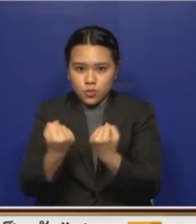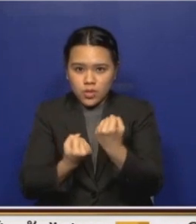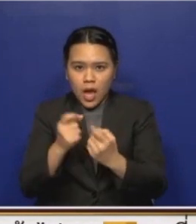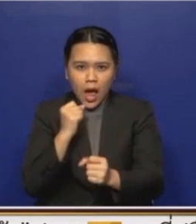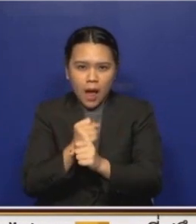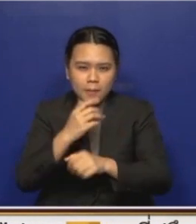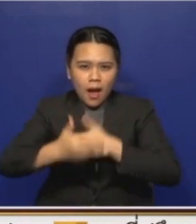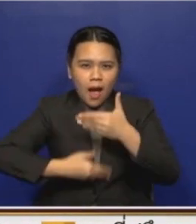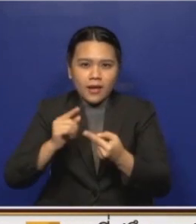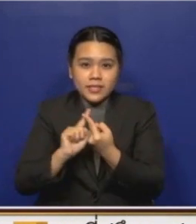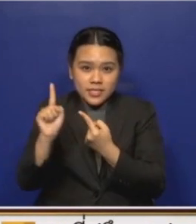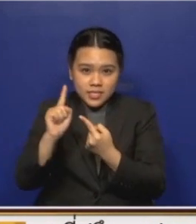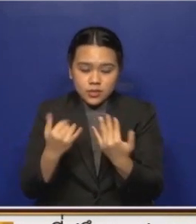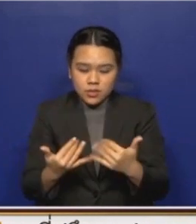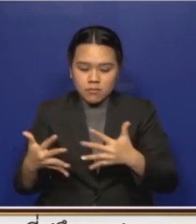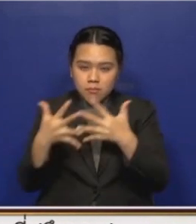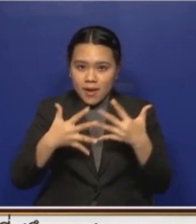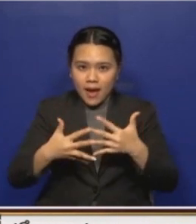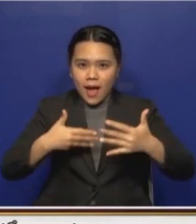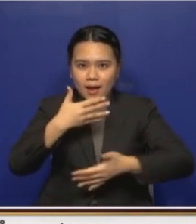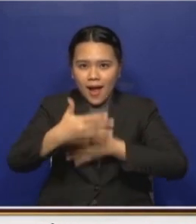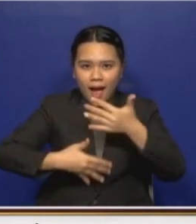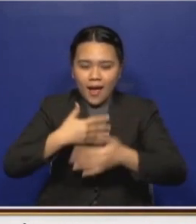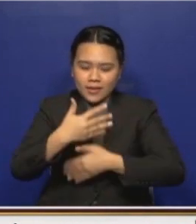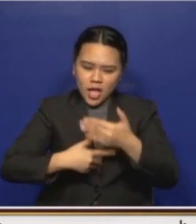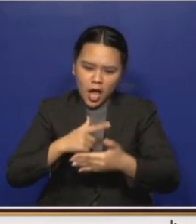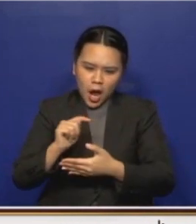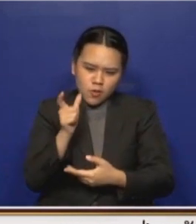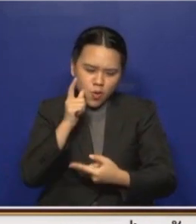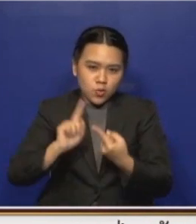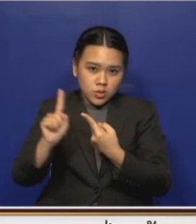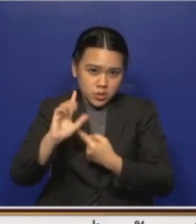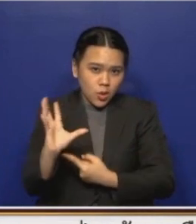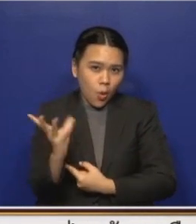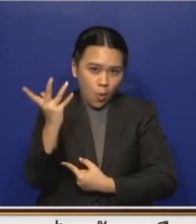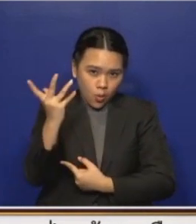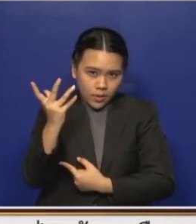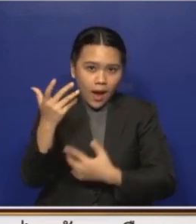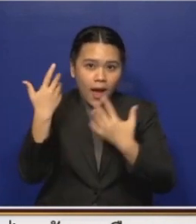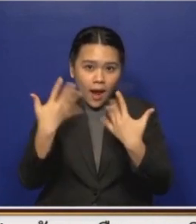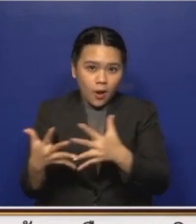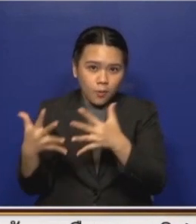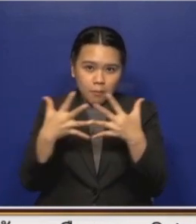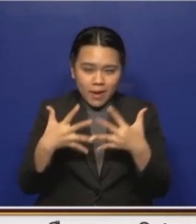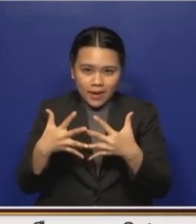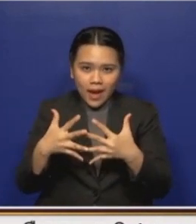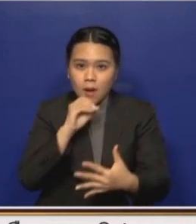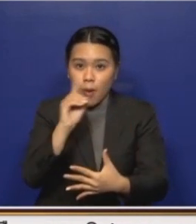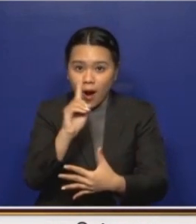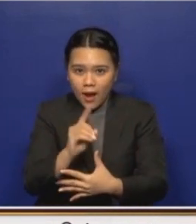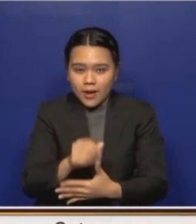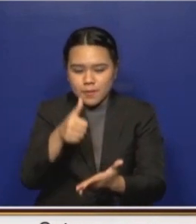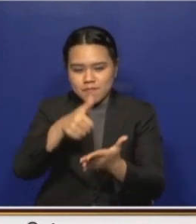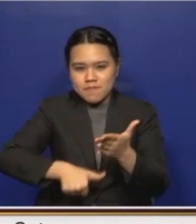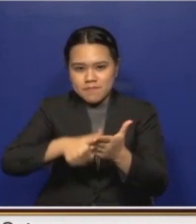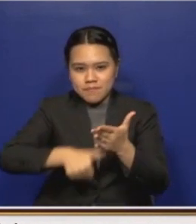ในโลกนะท่านว่าเกิดอะไรขึ้นฮะอเมริกันเตรียมขึ้นภาษี AD ฮะ Anti Dumping Duty ฮะยางร